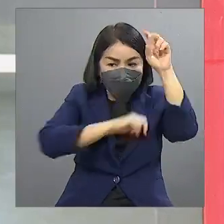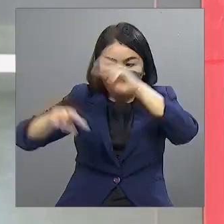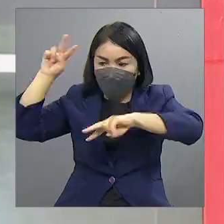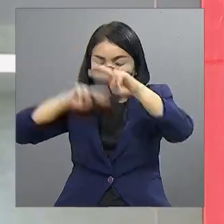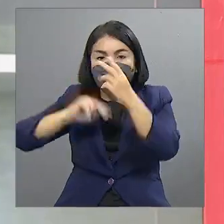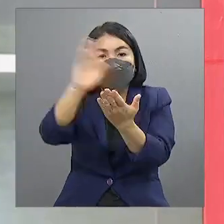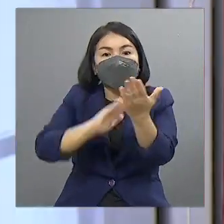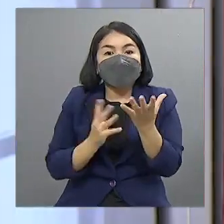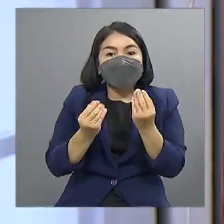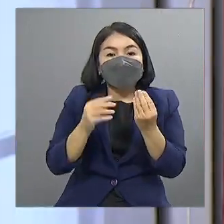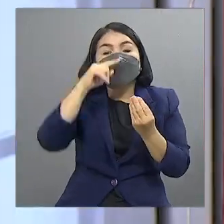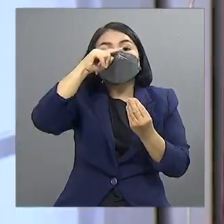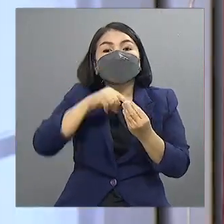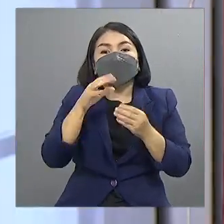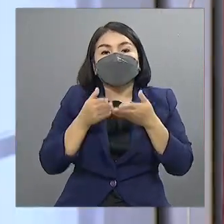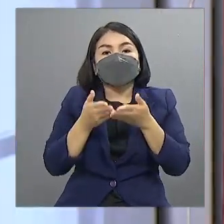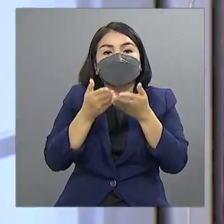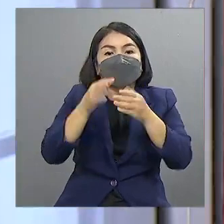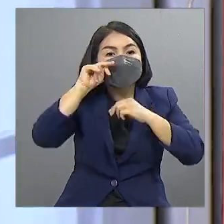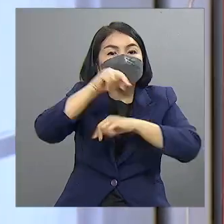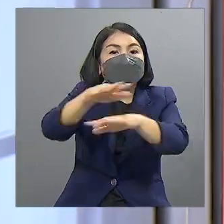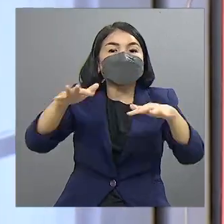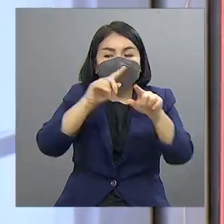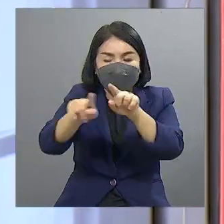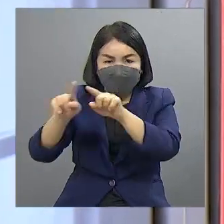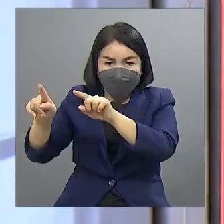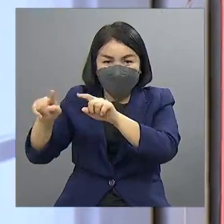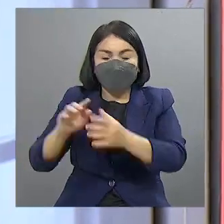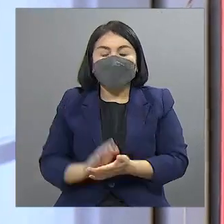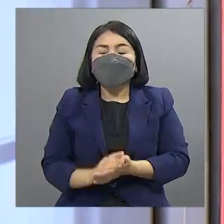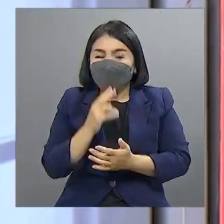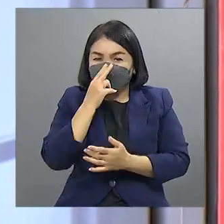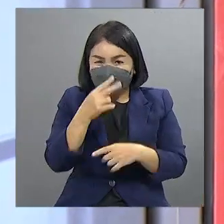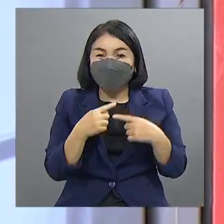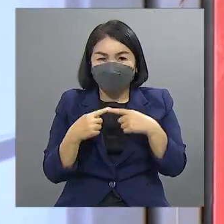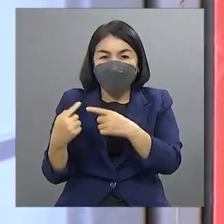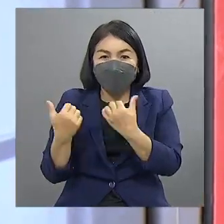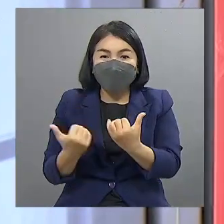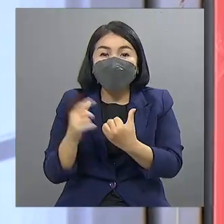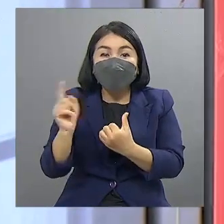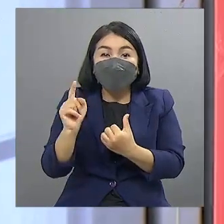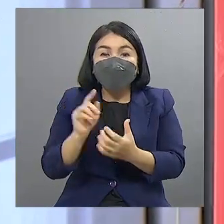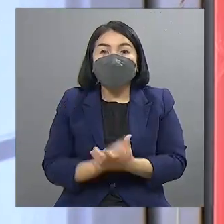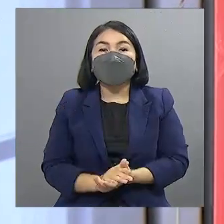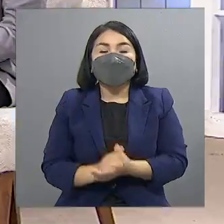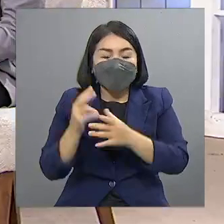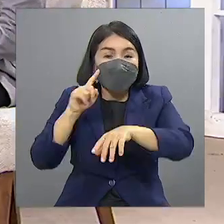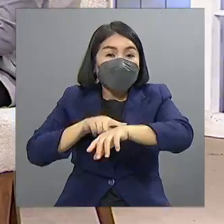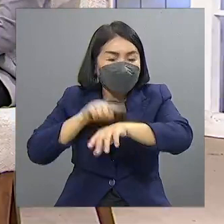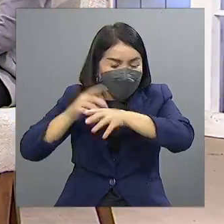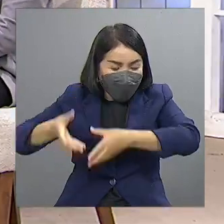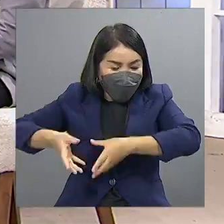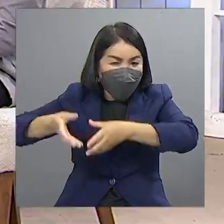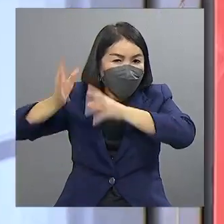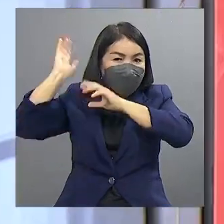จุบันนั่นเองค ่ ะ มาต่อกันเลยครับพาคุณผู้ชมน้องป้างแล้วก็พี่ปูเป้นะครับนั่งทานแมชชีนย้อนกลับไปเมื่อประมาณสัก100กว่าปี